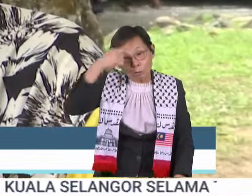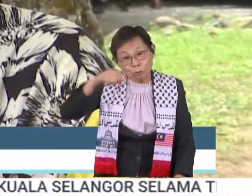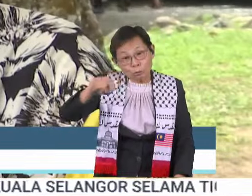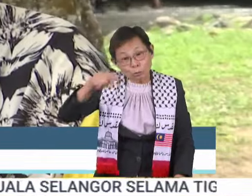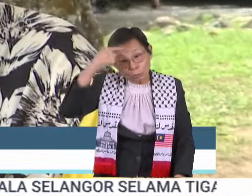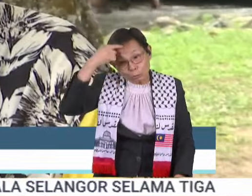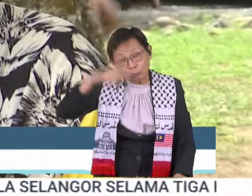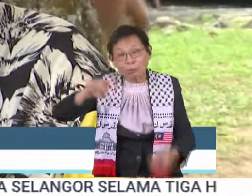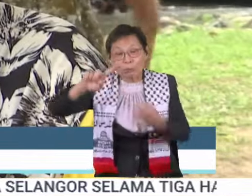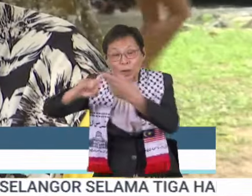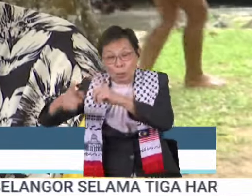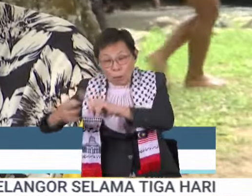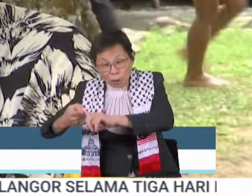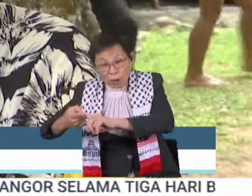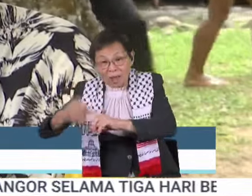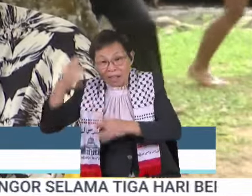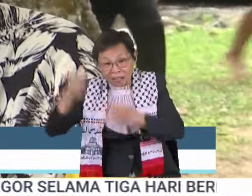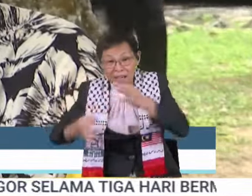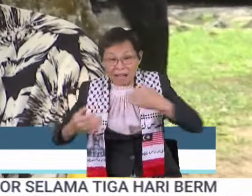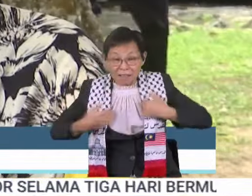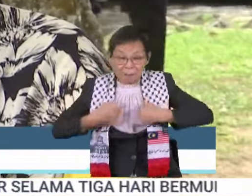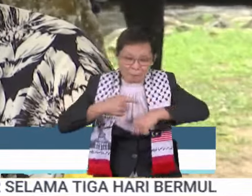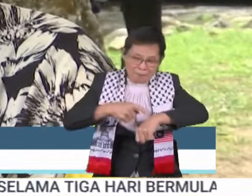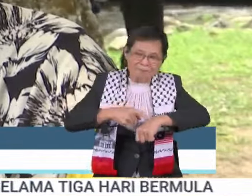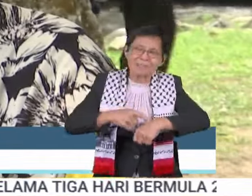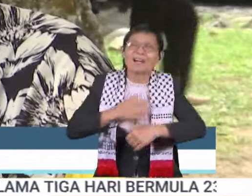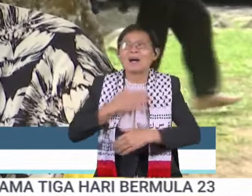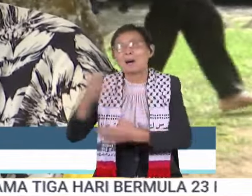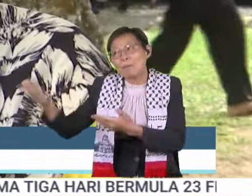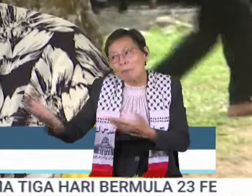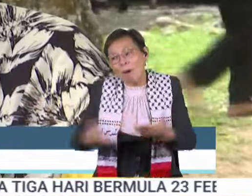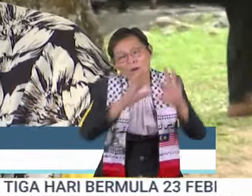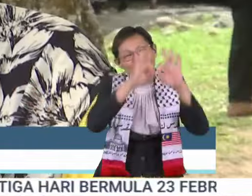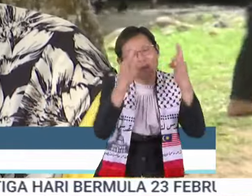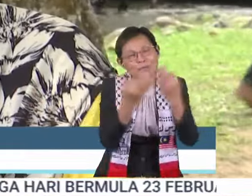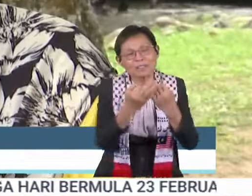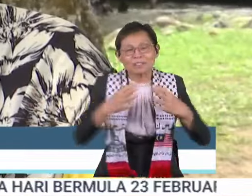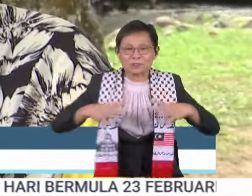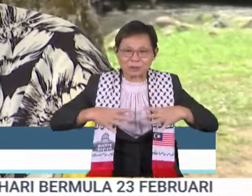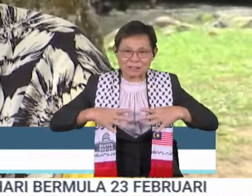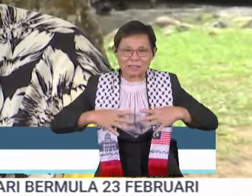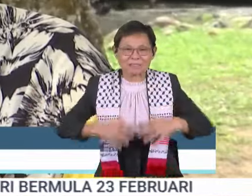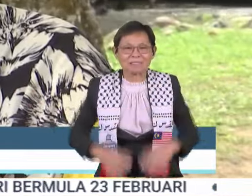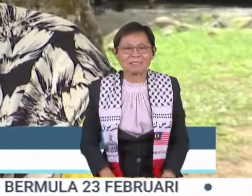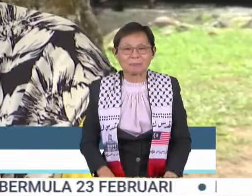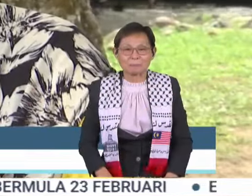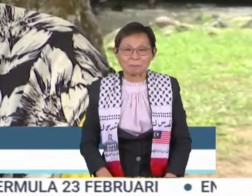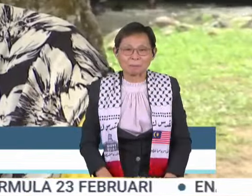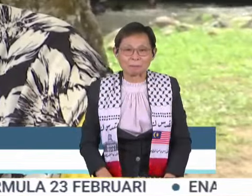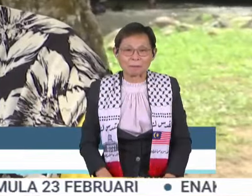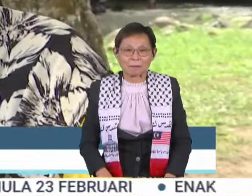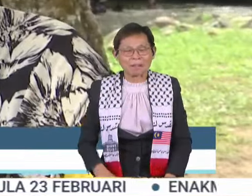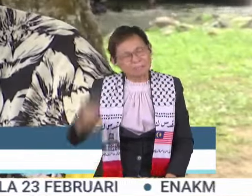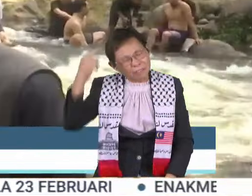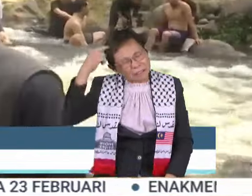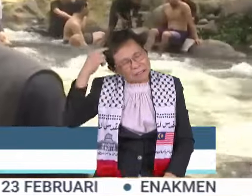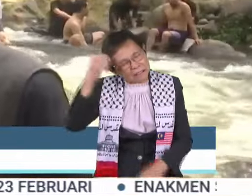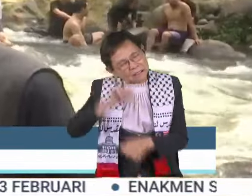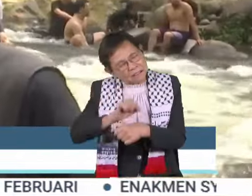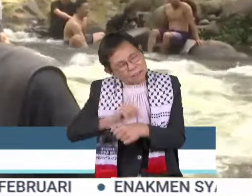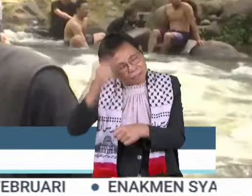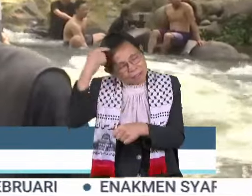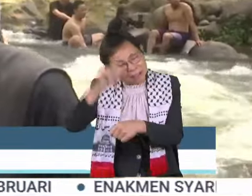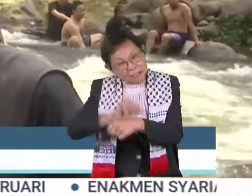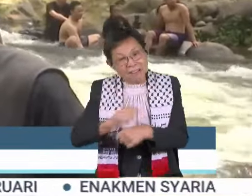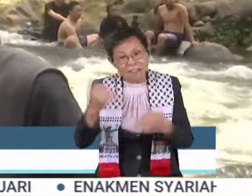Untuk kawan-kawan tu kalau ada masa kan apa bawalah keluarga bercuti. Jangan terlalu apa bukan pasal kerja.